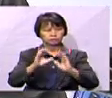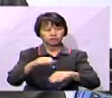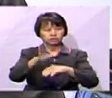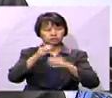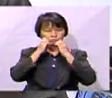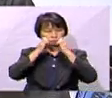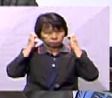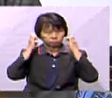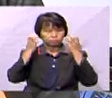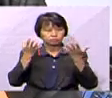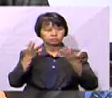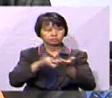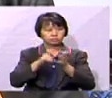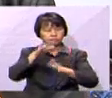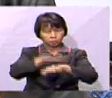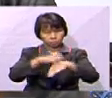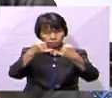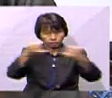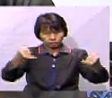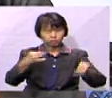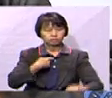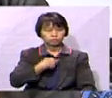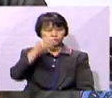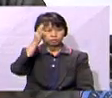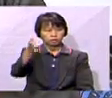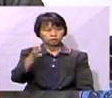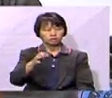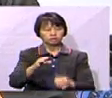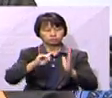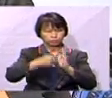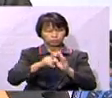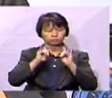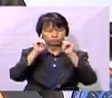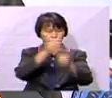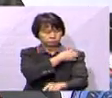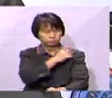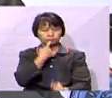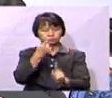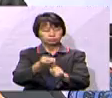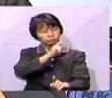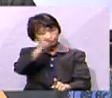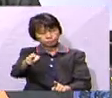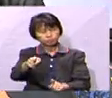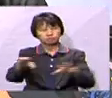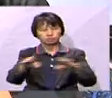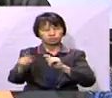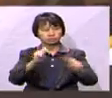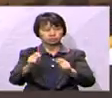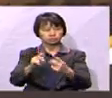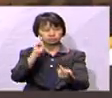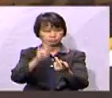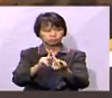lebih efisien, maksudnya online, dan kita pun akan menggerakkan pegawai-pegawai kita untuk mengambil tindakan yang